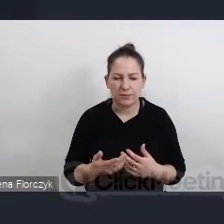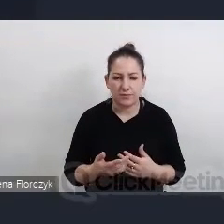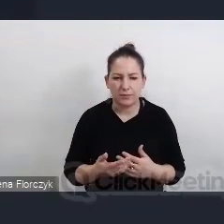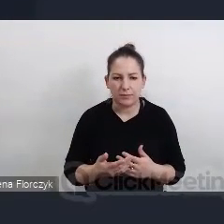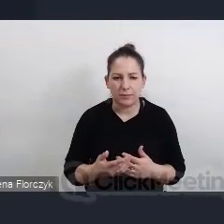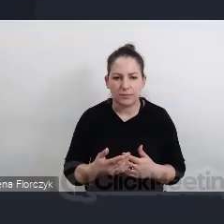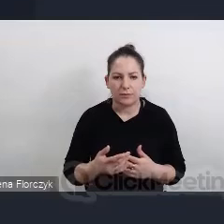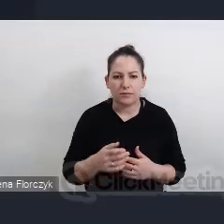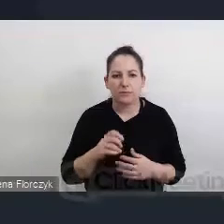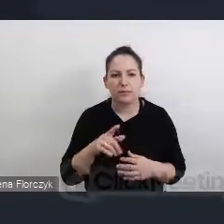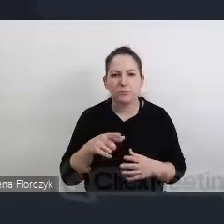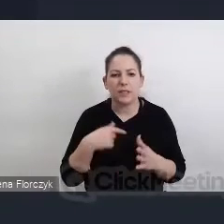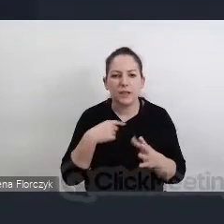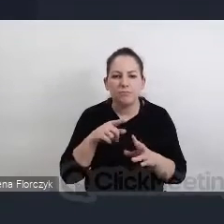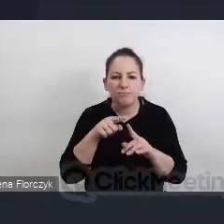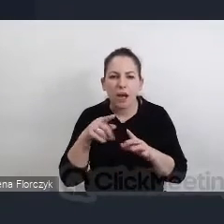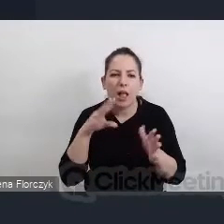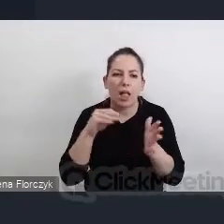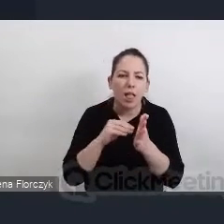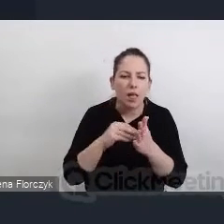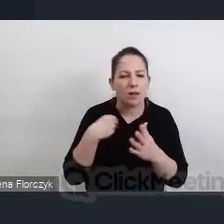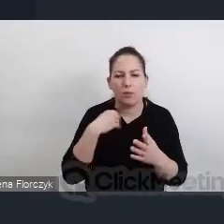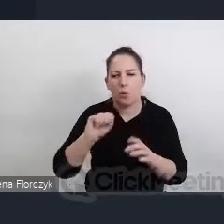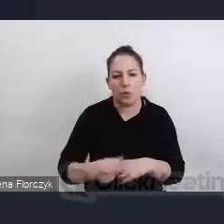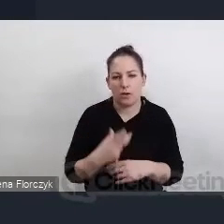formę korzystania z tego typu danych.